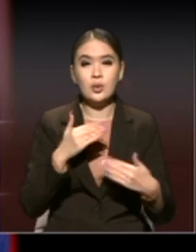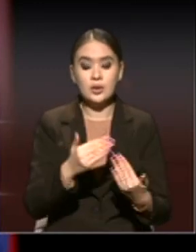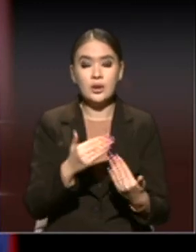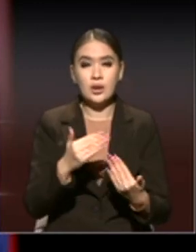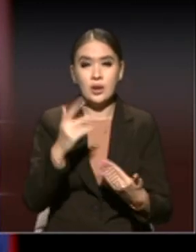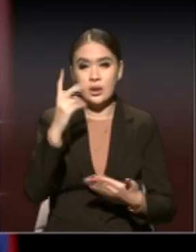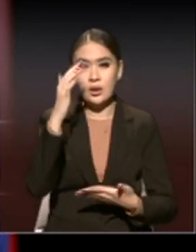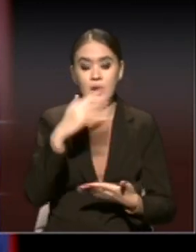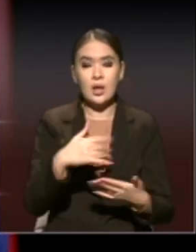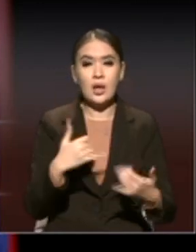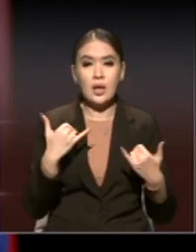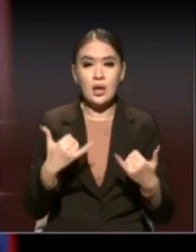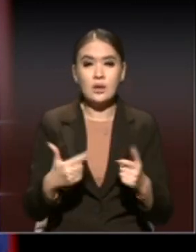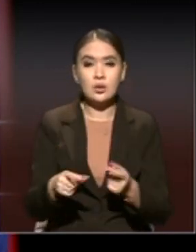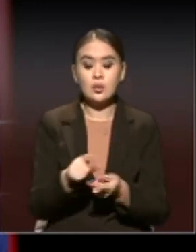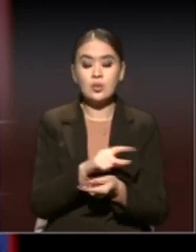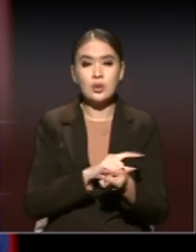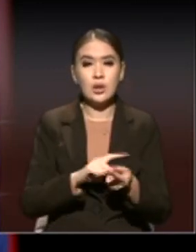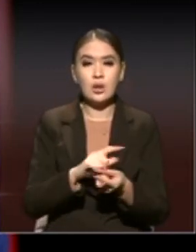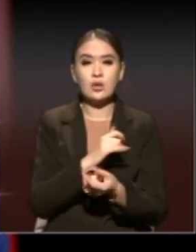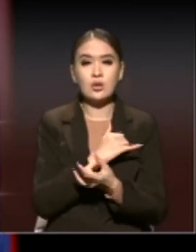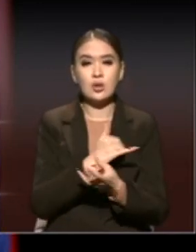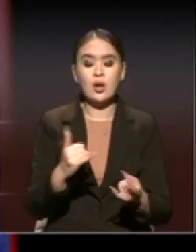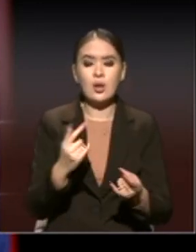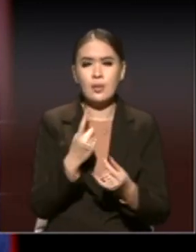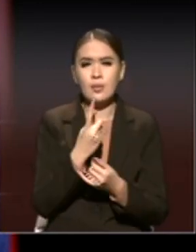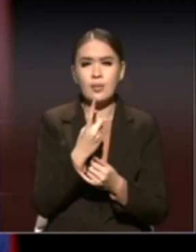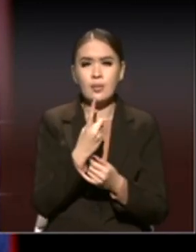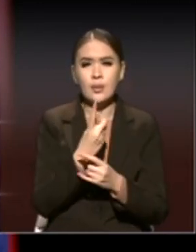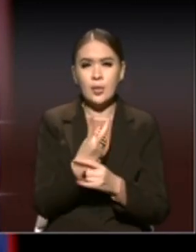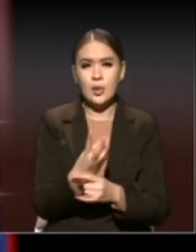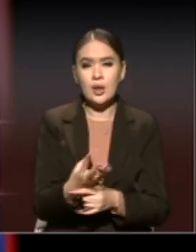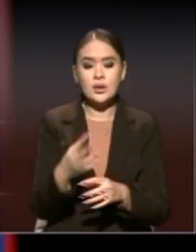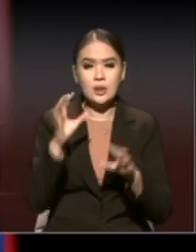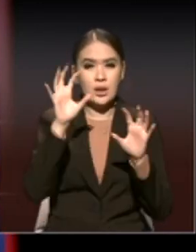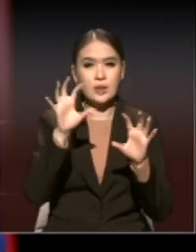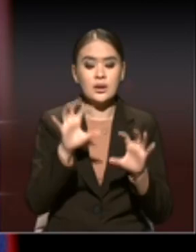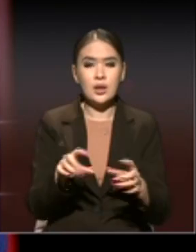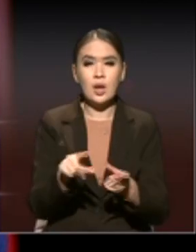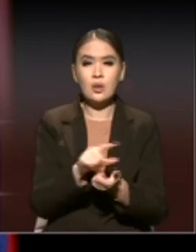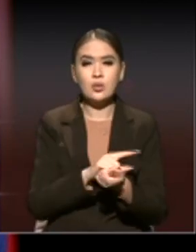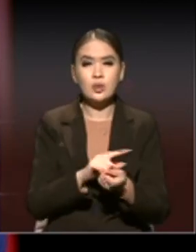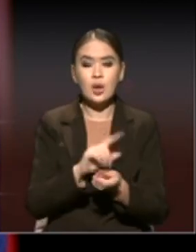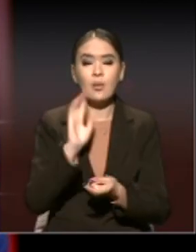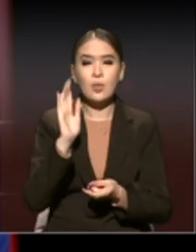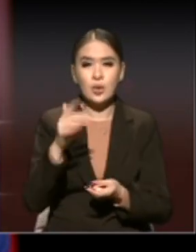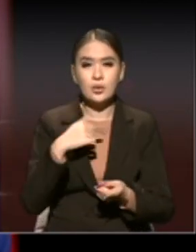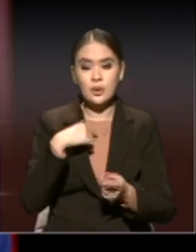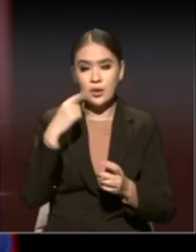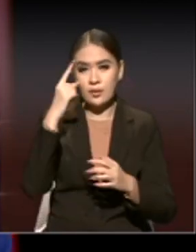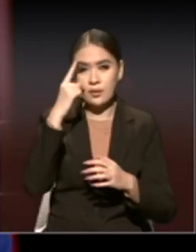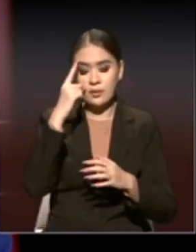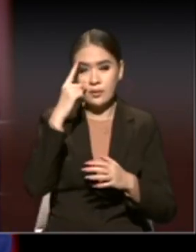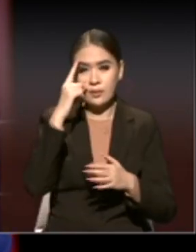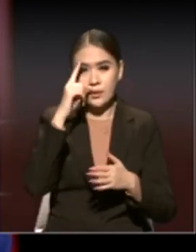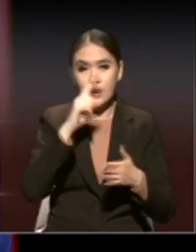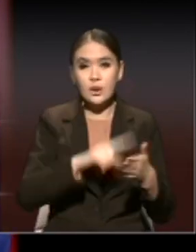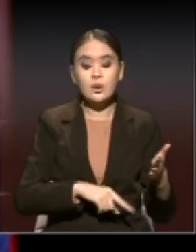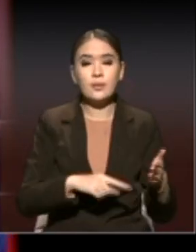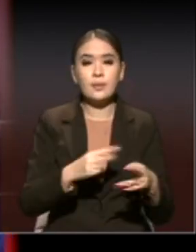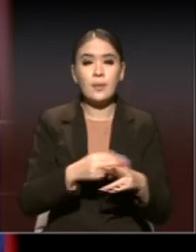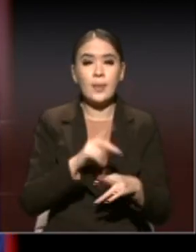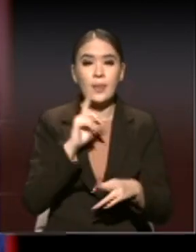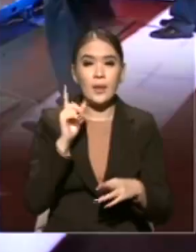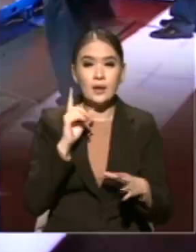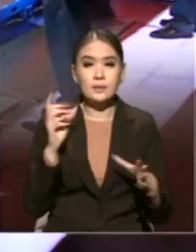қазір біз өзгеріс ұсынып жатқан біраз заңдарда да өзгеріс болады деген үміттеміз. Өйткені сол жастардың сол жерде